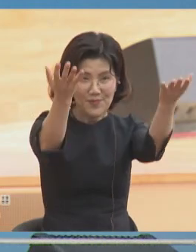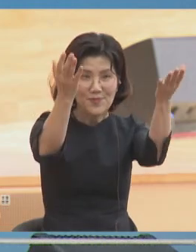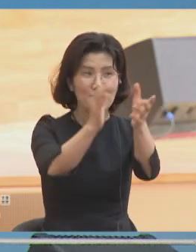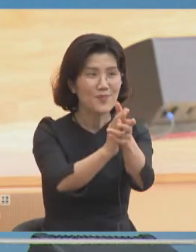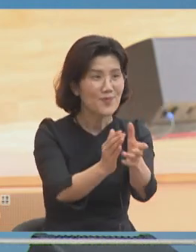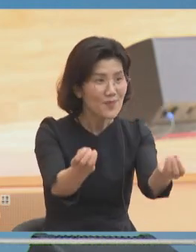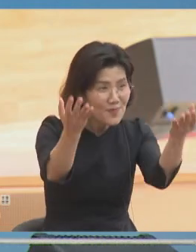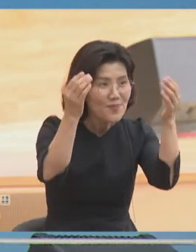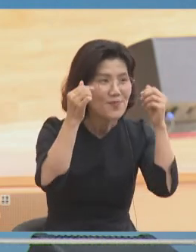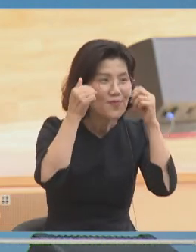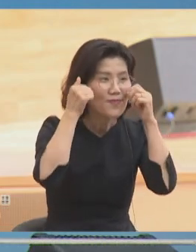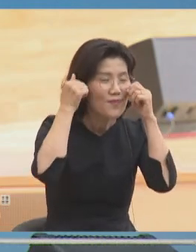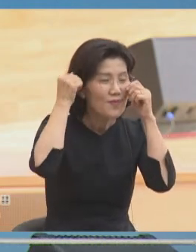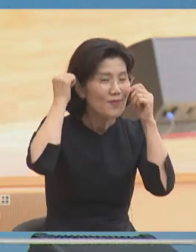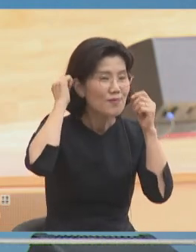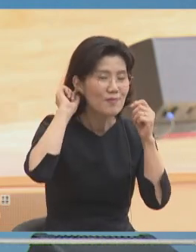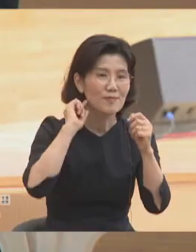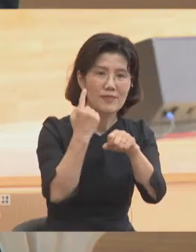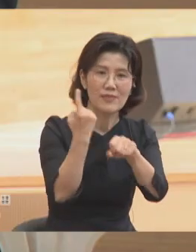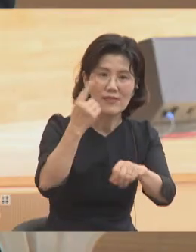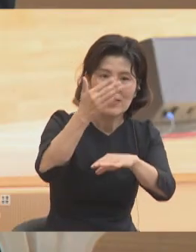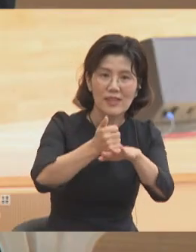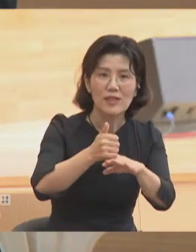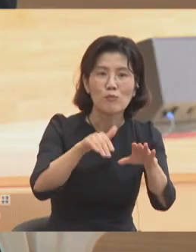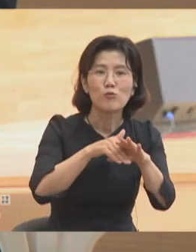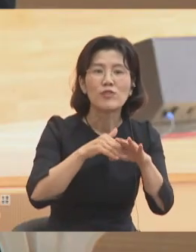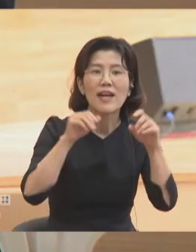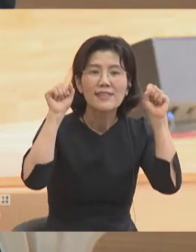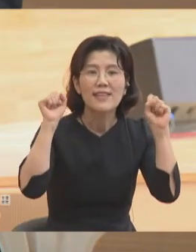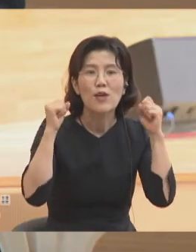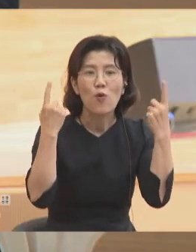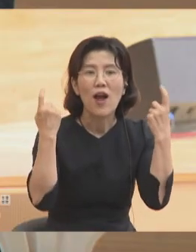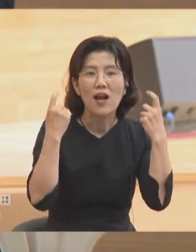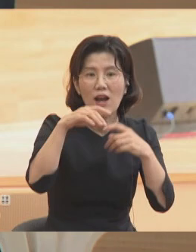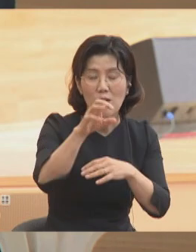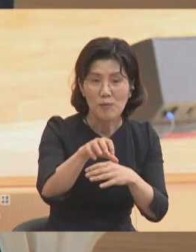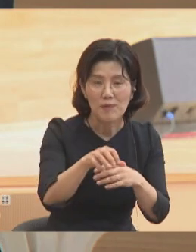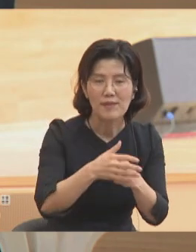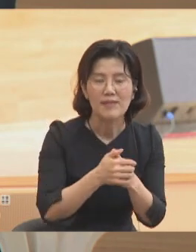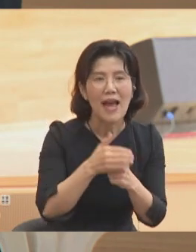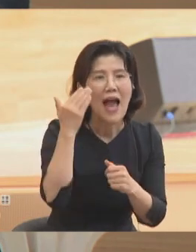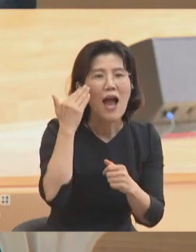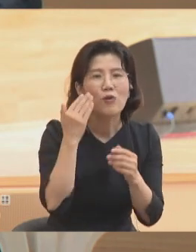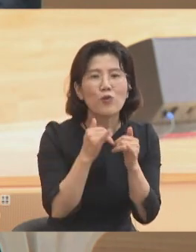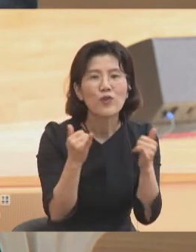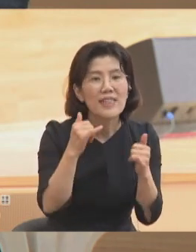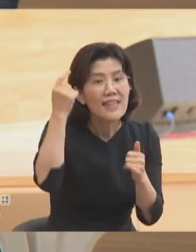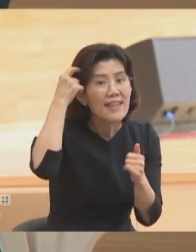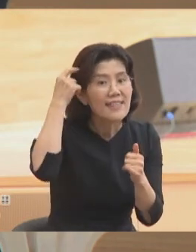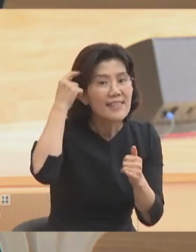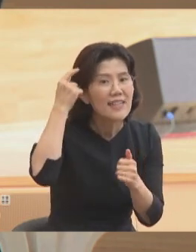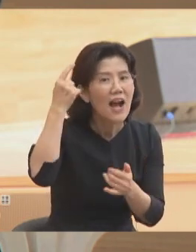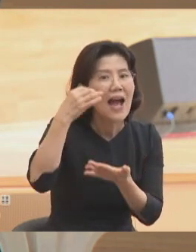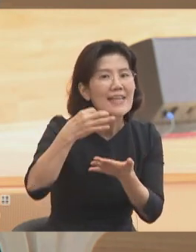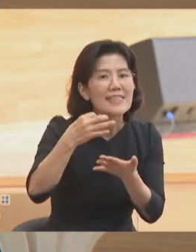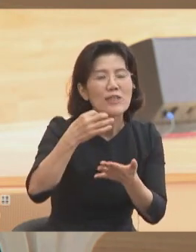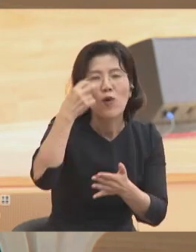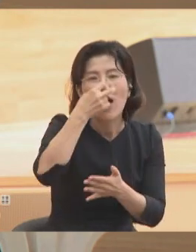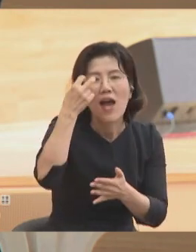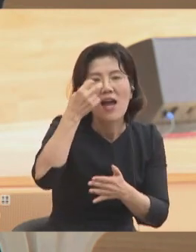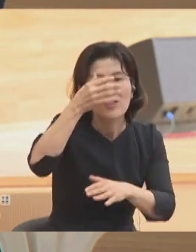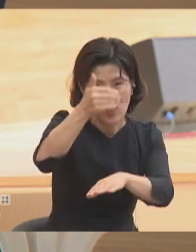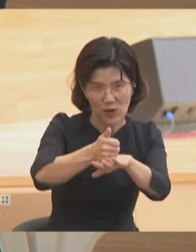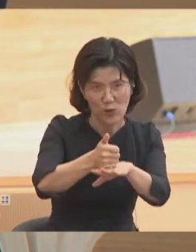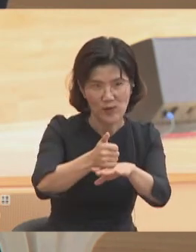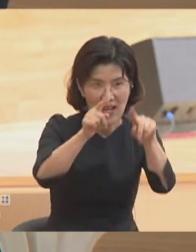할렐루야 아멘 우리 작년 말에 문화체육 관광부에서 시행한 한국인의 의식 그리고 가치관 조사 결과 보고에 이런